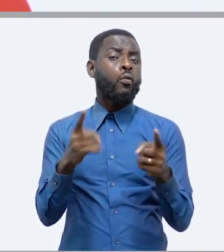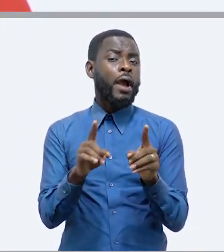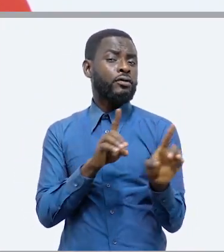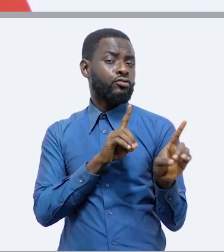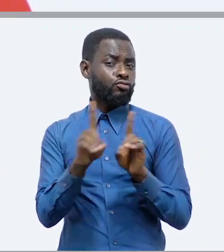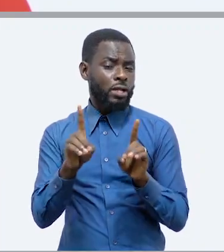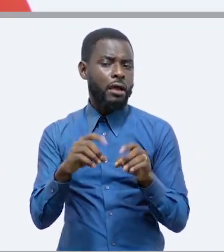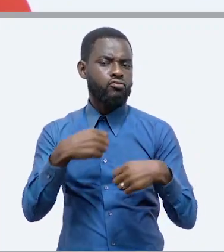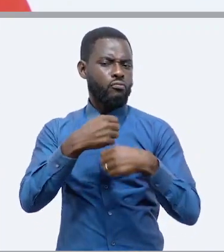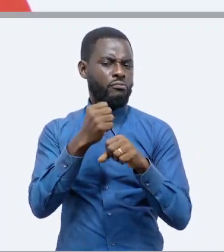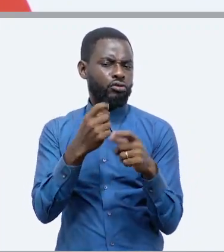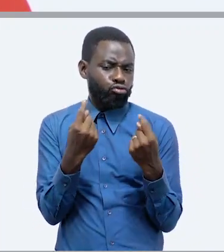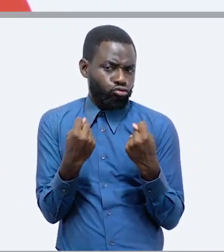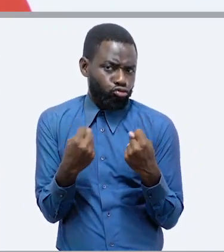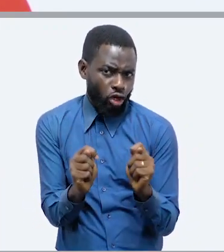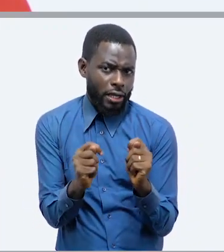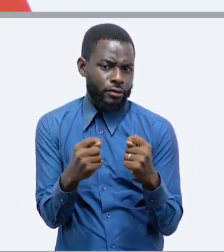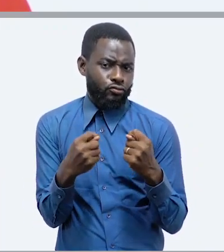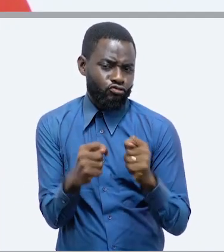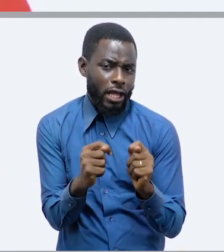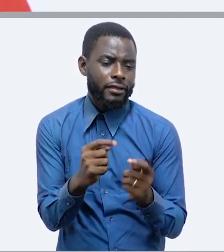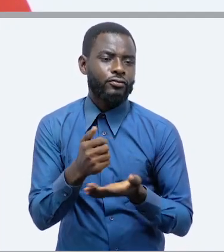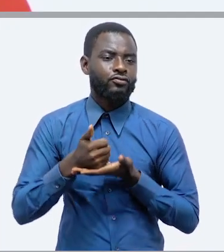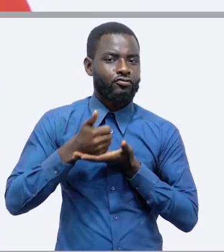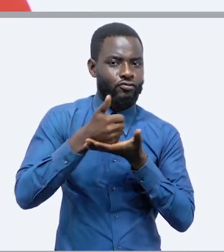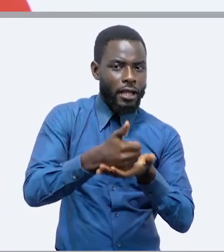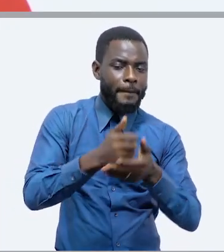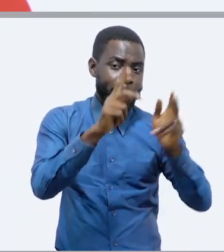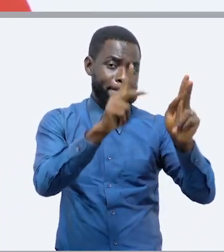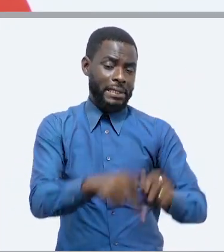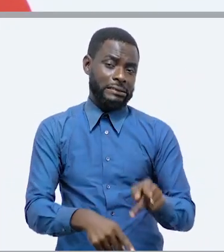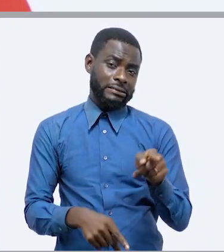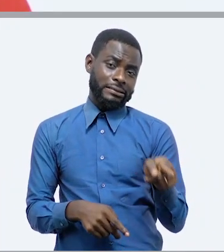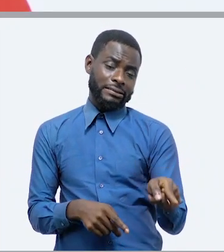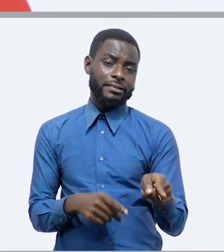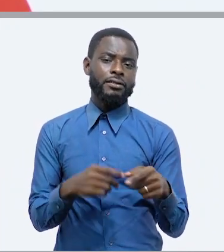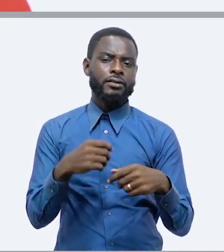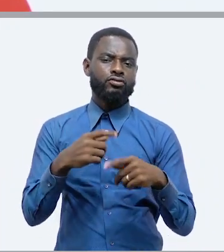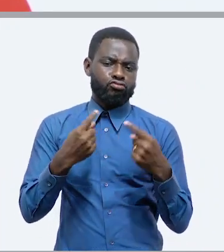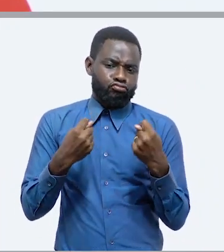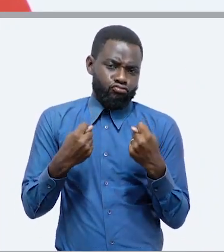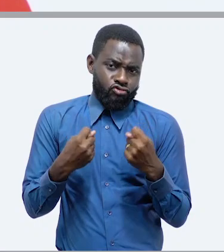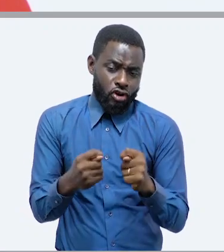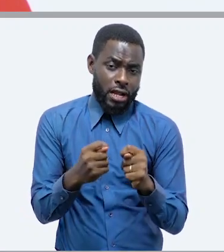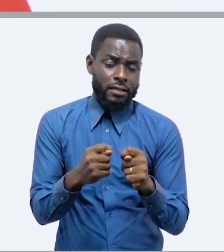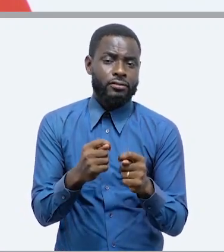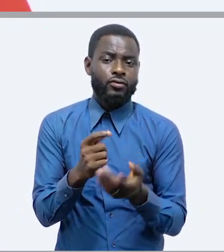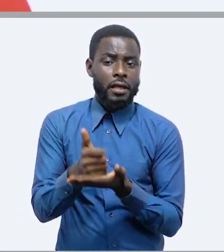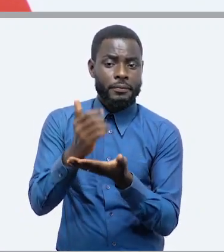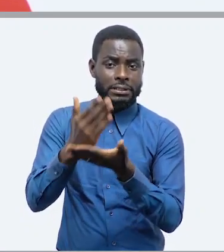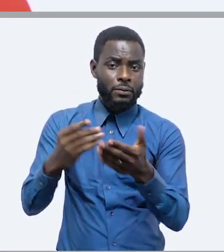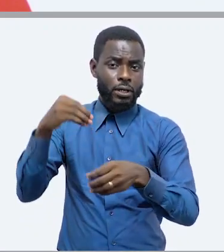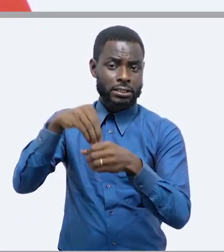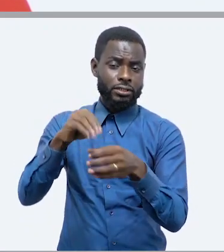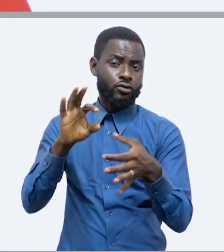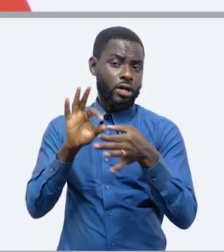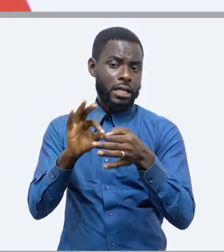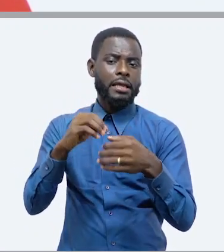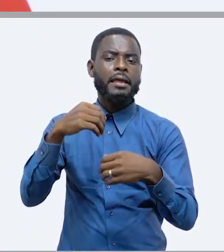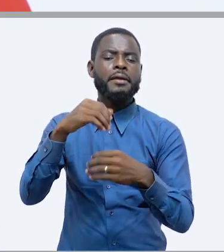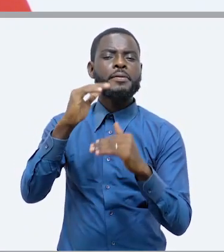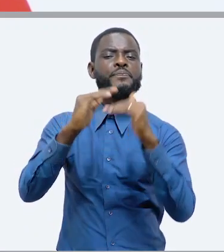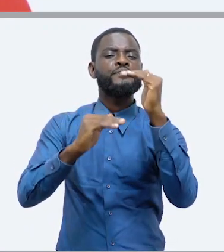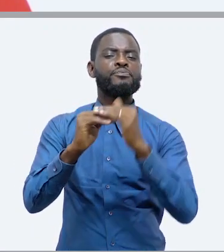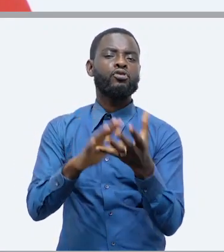gbe menstruoti. Jiwo. Ni hien suba instruoti, mofe moke ni bine hiyo e hiyo.